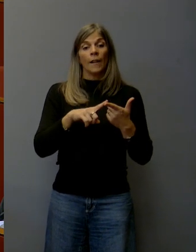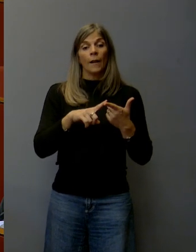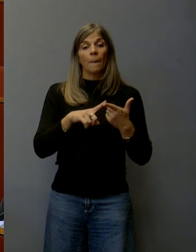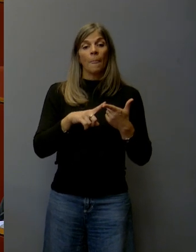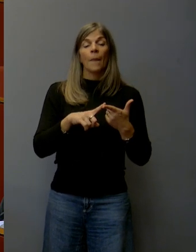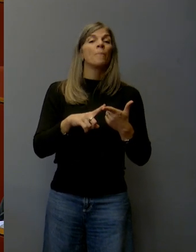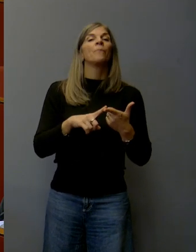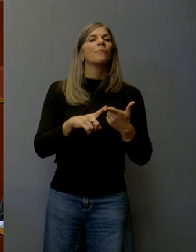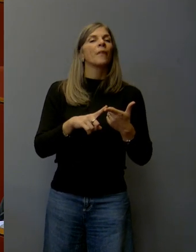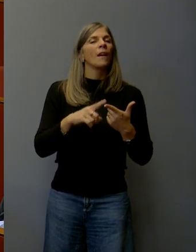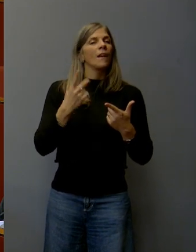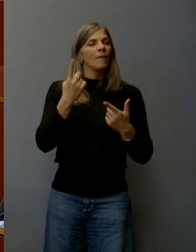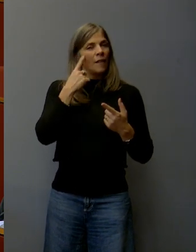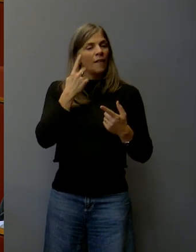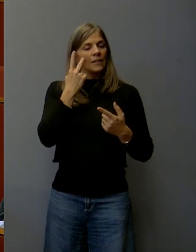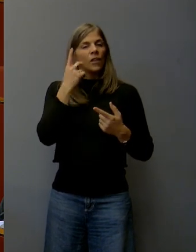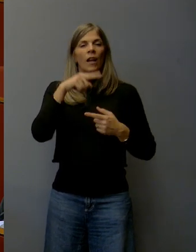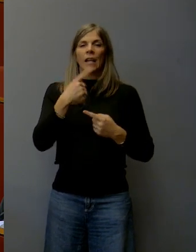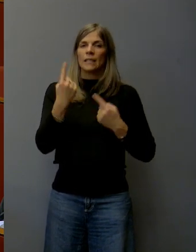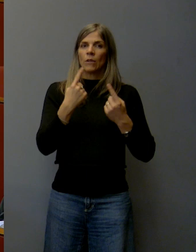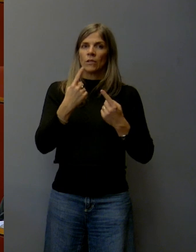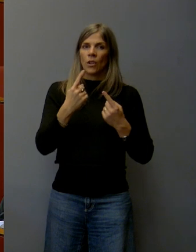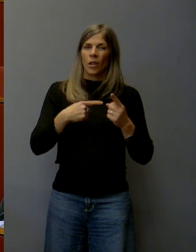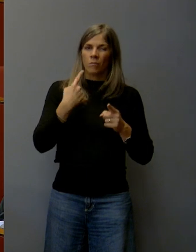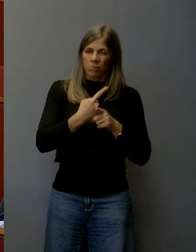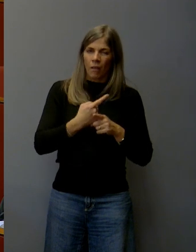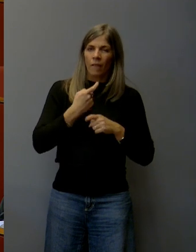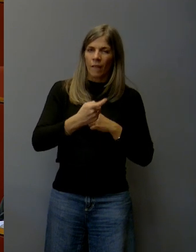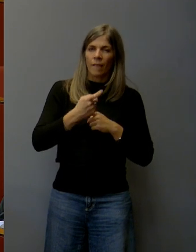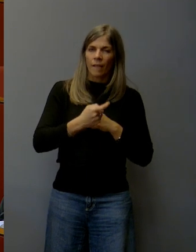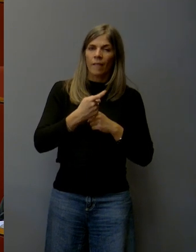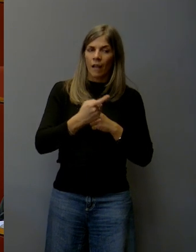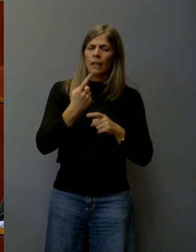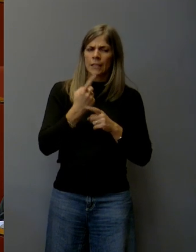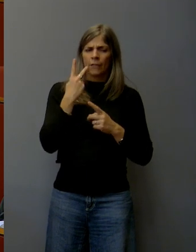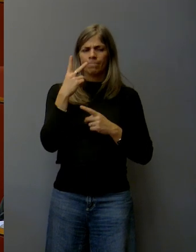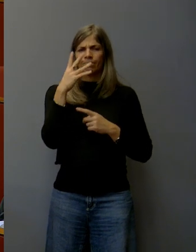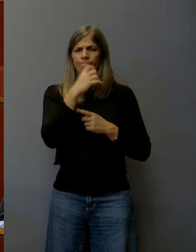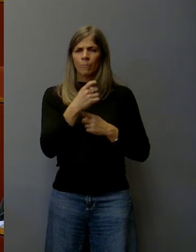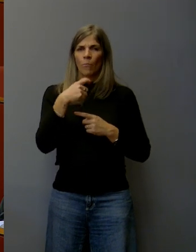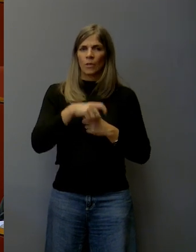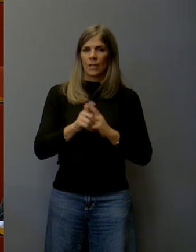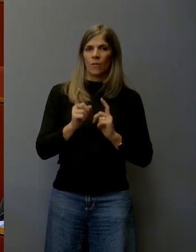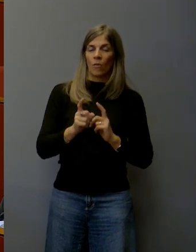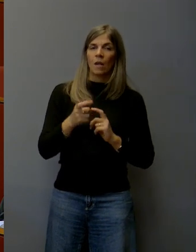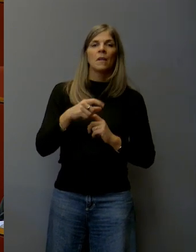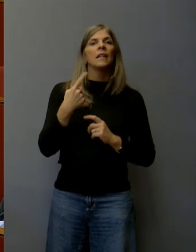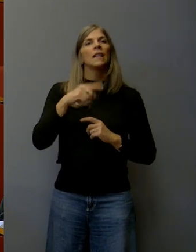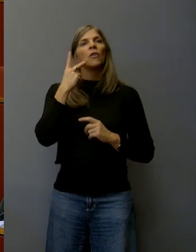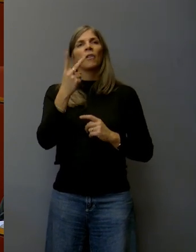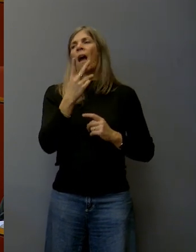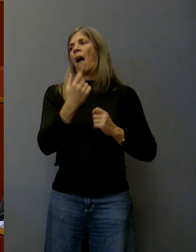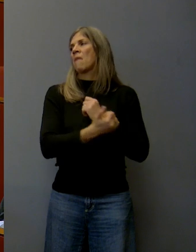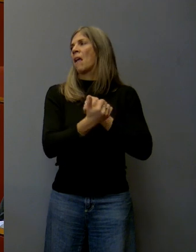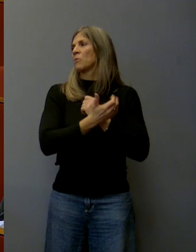che se così costante questo fenomeno va anche un po' approfondito perché se ce ne stiamo semplicemente di dire che un problema di